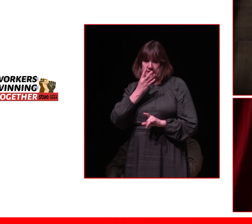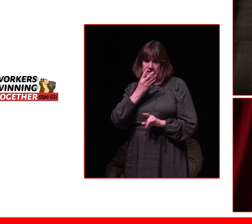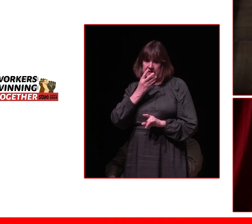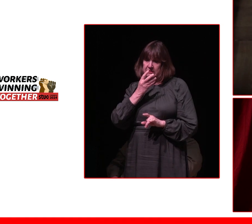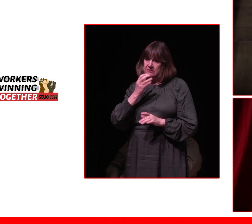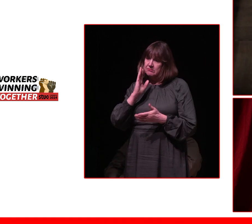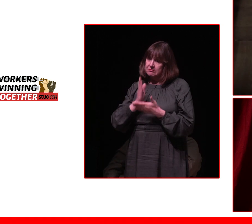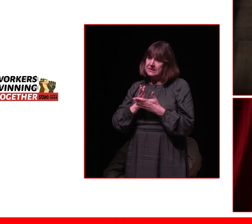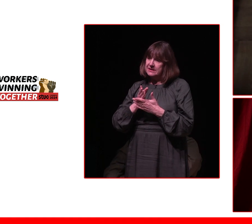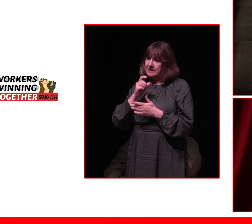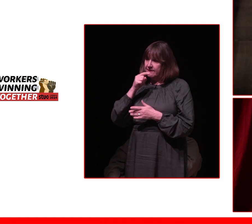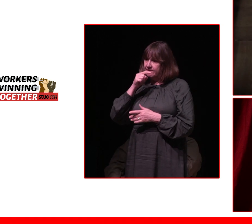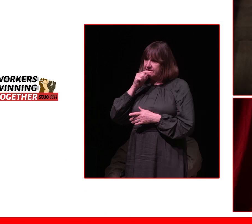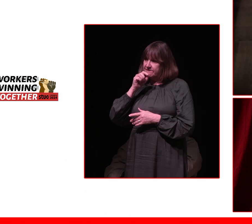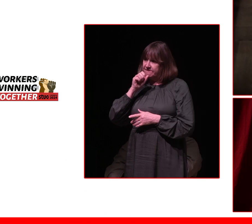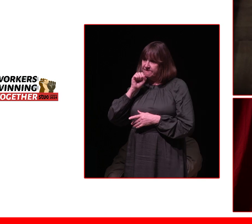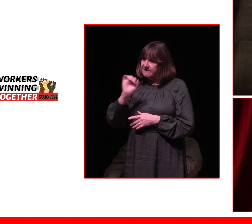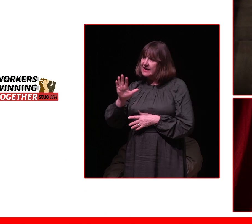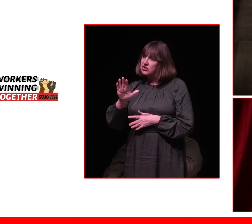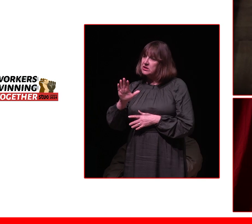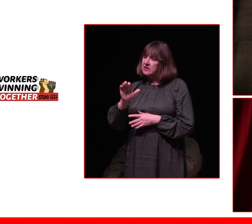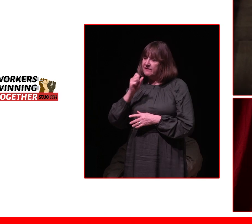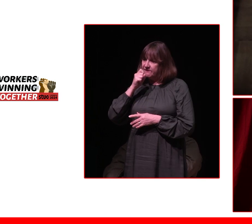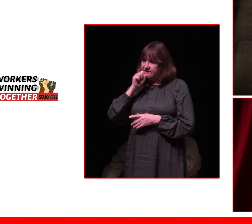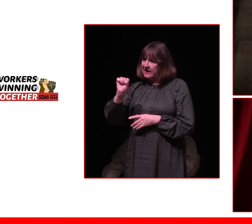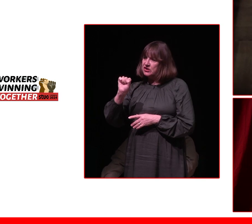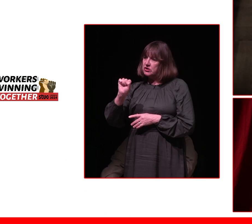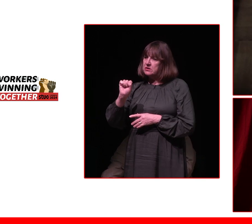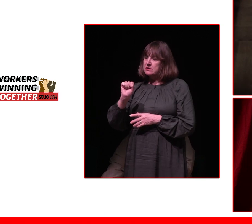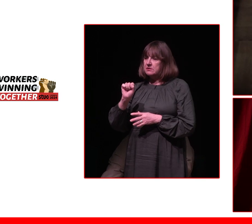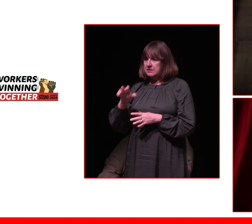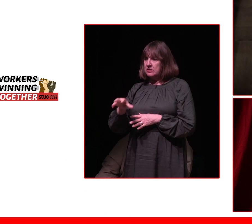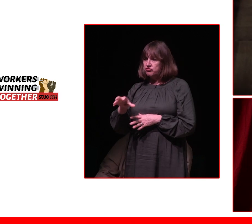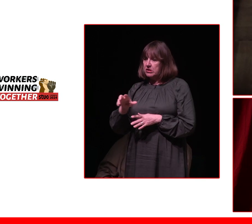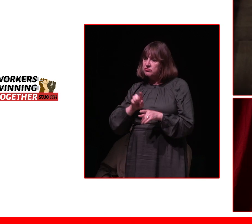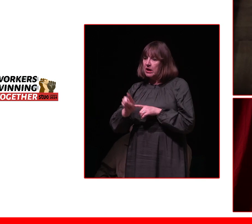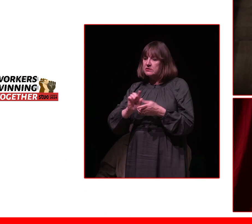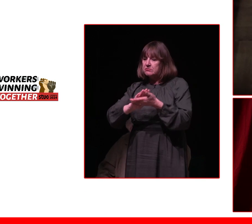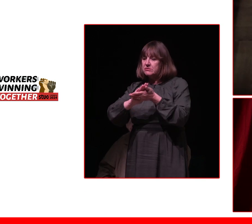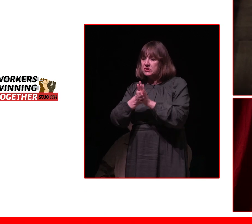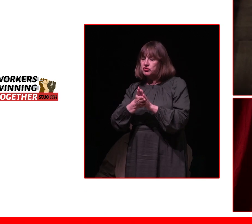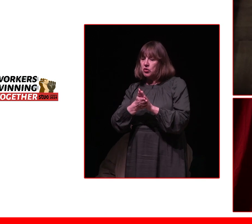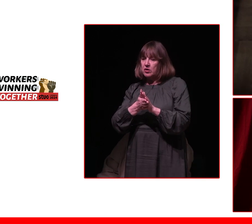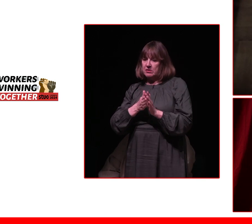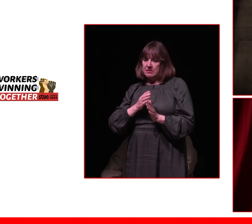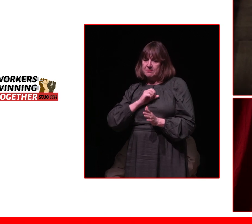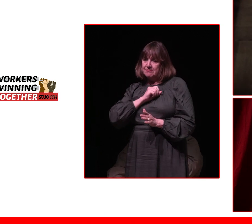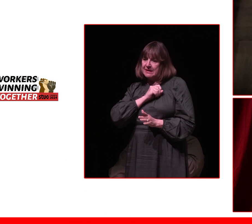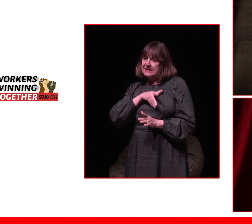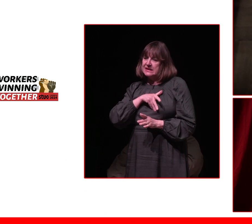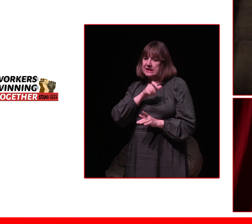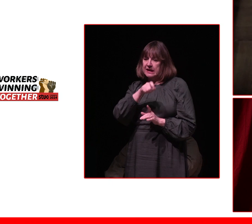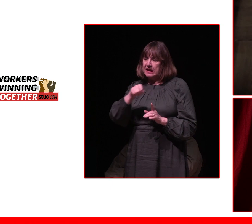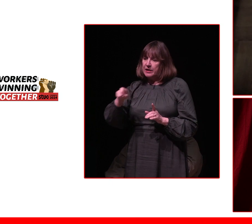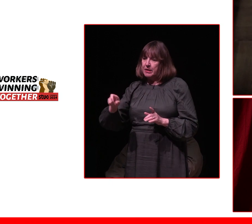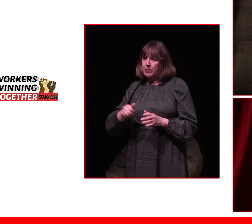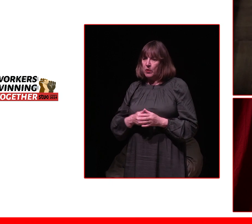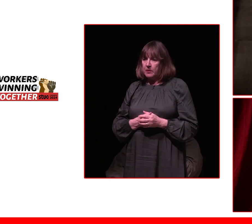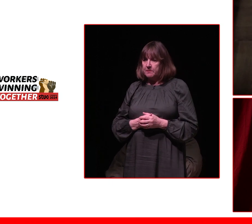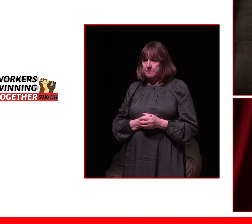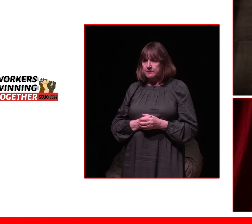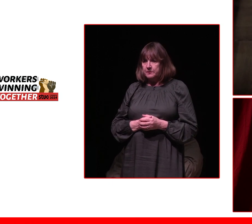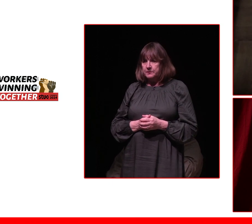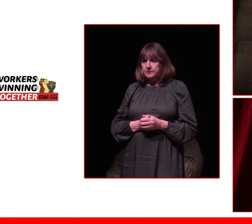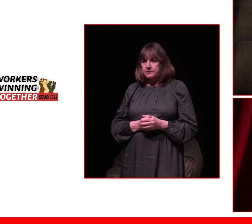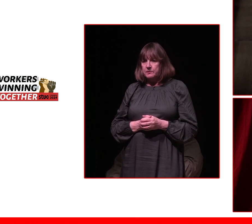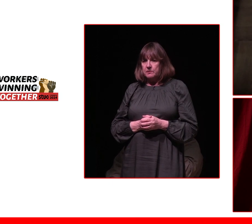country trying to destroy and killing our Palestinian people. وهي وحدها التي ستغادر